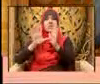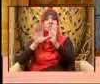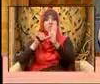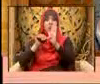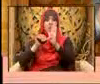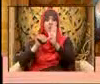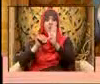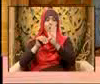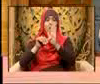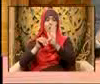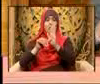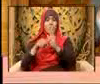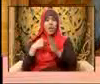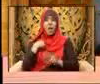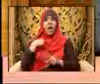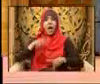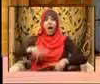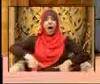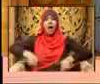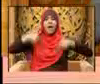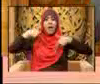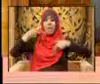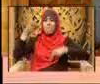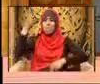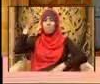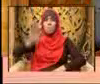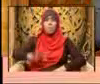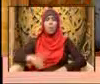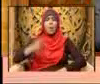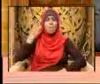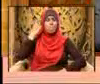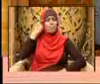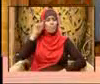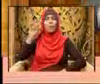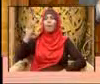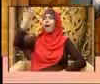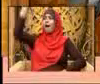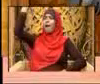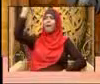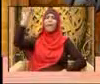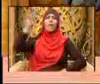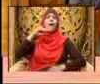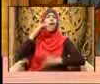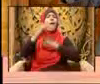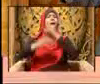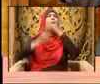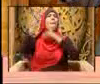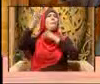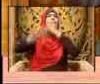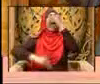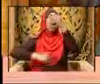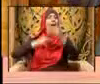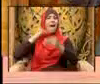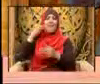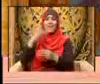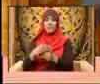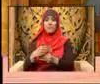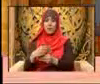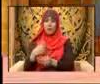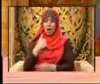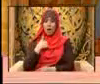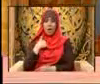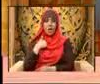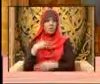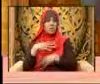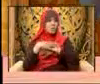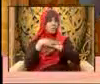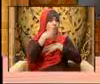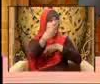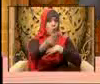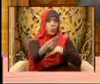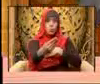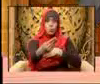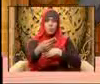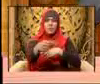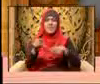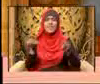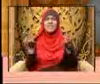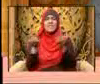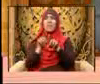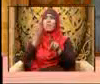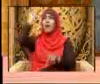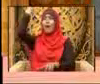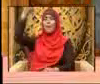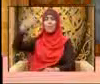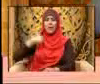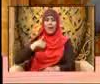قل إن صلاتي ونسكي ومحياي ومماتي لله رب العالمين، أينما ذهب الإنسان إلا وتشكل كما أراد الله